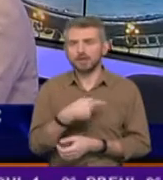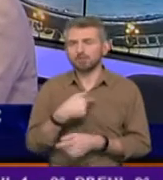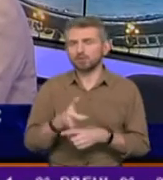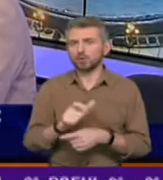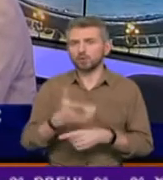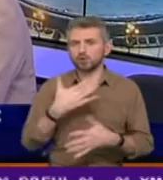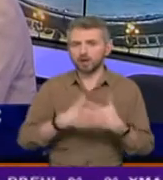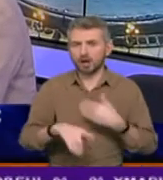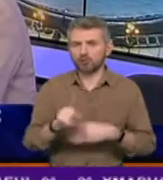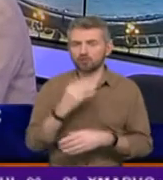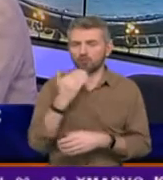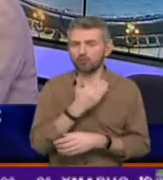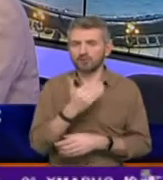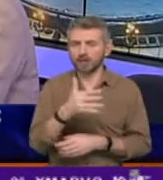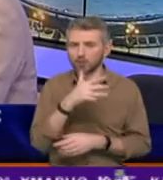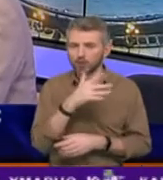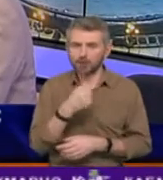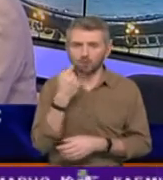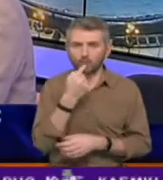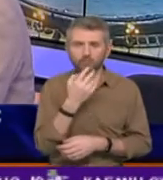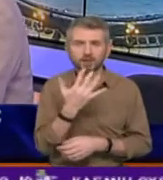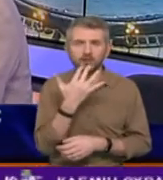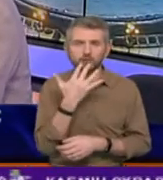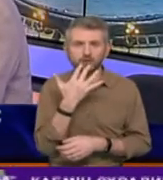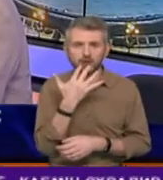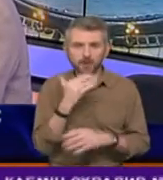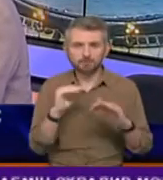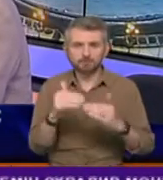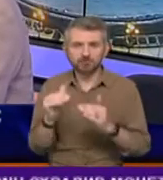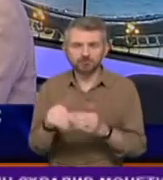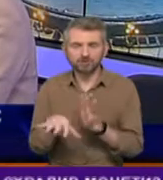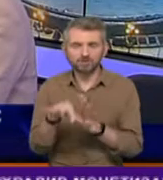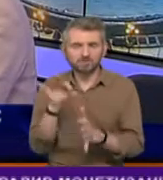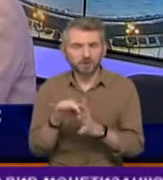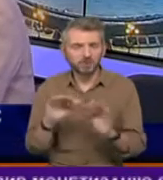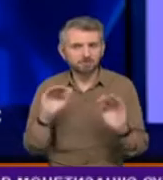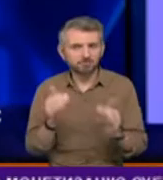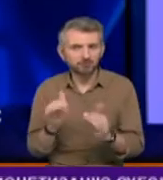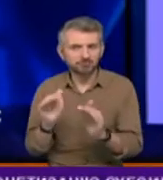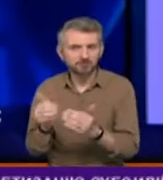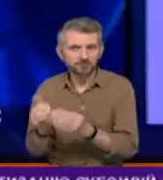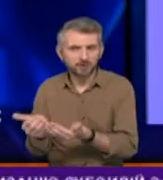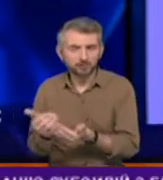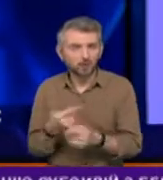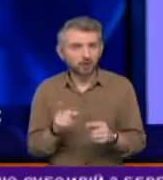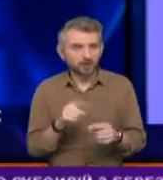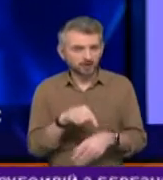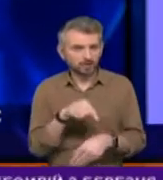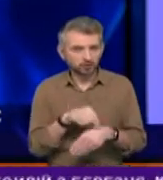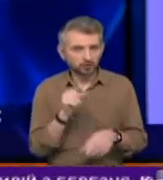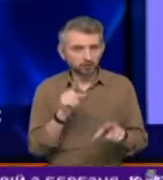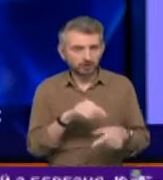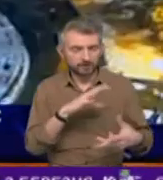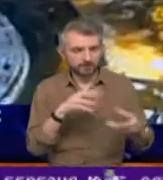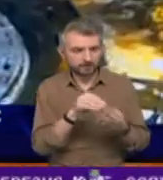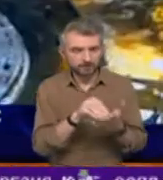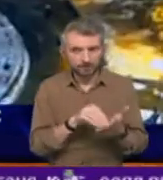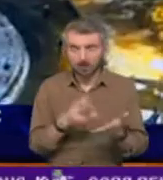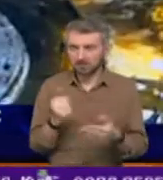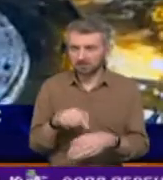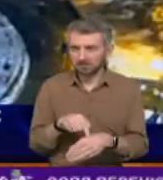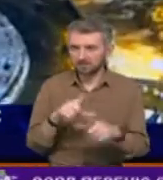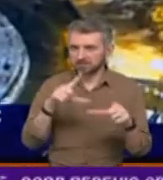трапляються чи ні? Чи як ви обходите цю всю ситуацію? Чи ви розумієте, що на цьому селі в нас ну, тут абітурієнтів не буде?